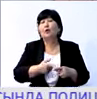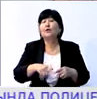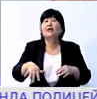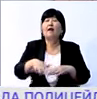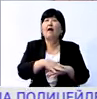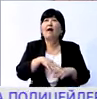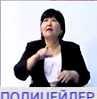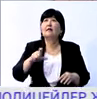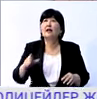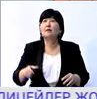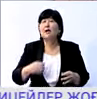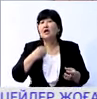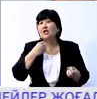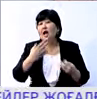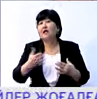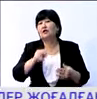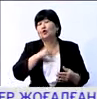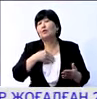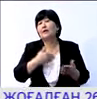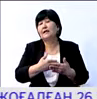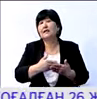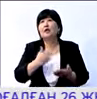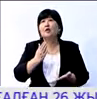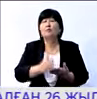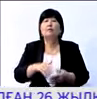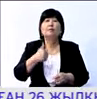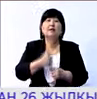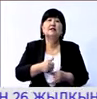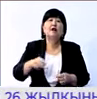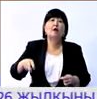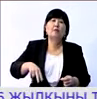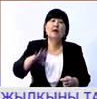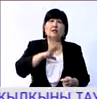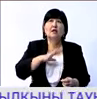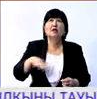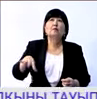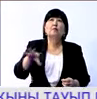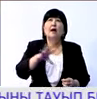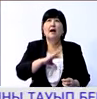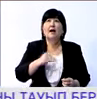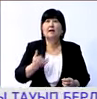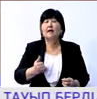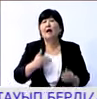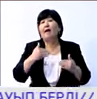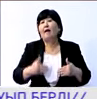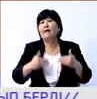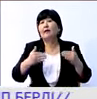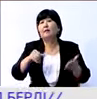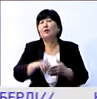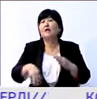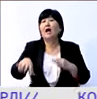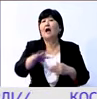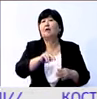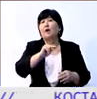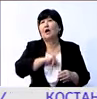халықтармен жақсы жұмыс істейді. Бізге бас шығып келгенге дейін барлық жаңағы этаптан өткен ғой, аймақтық